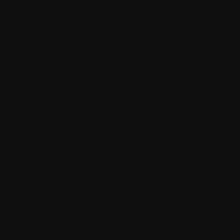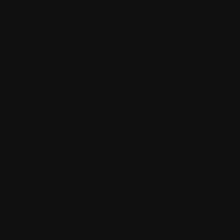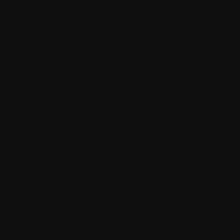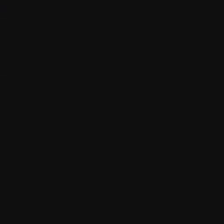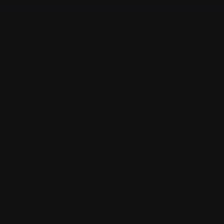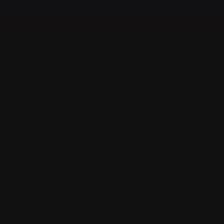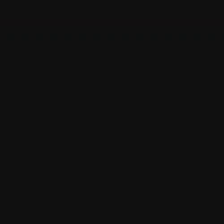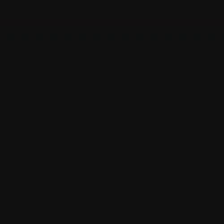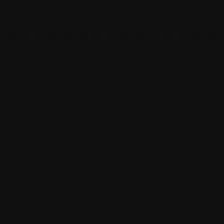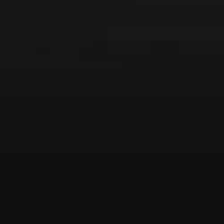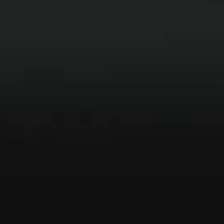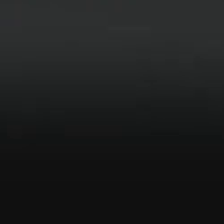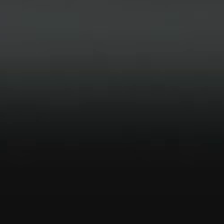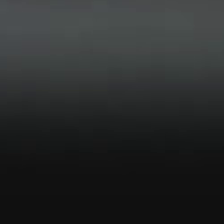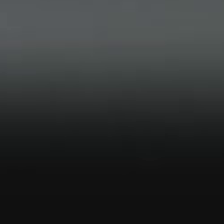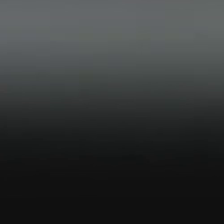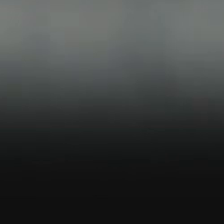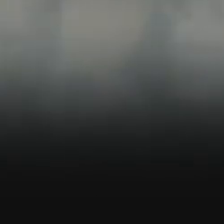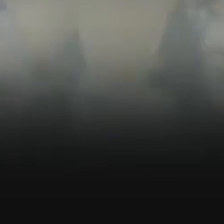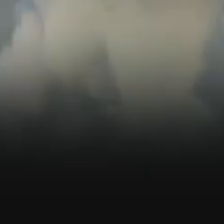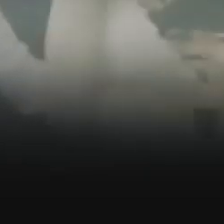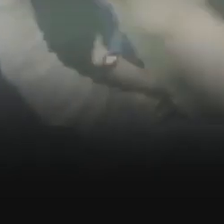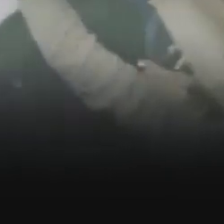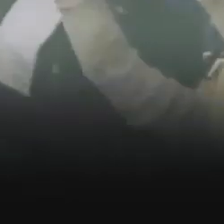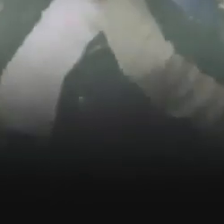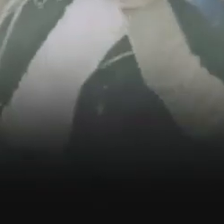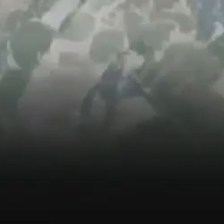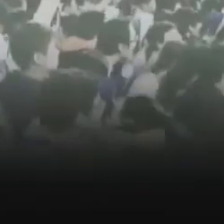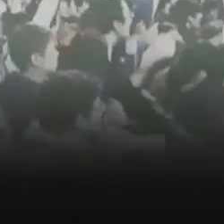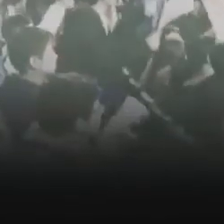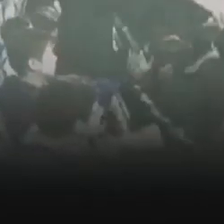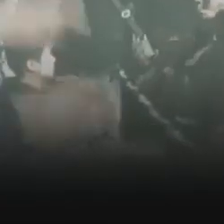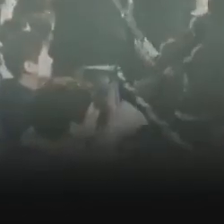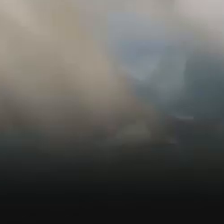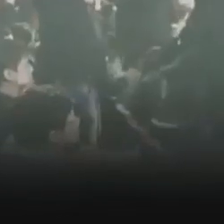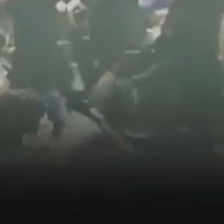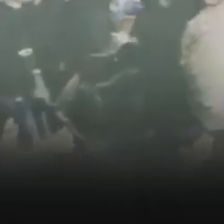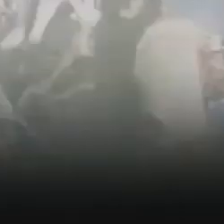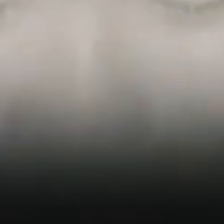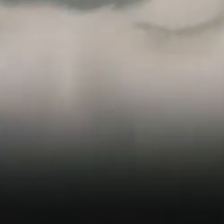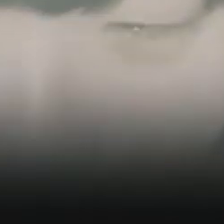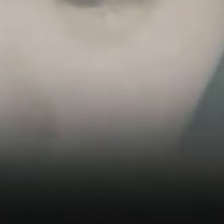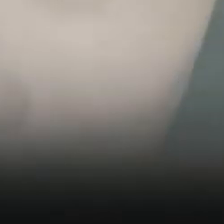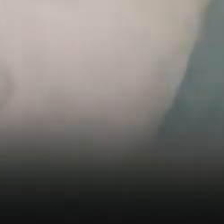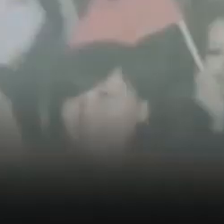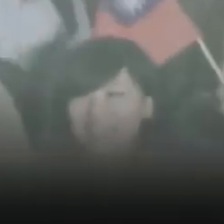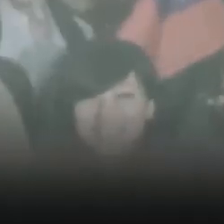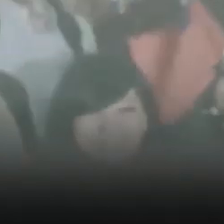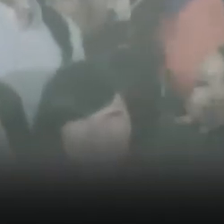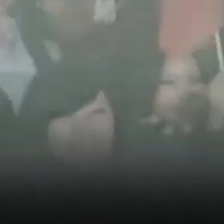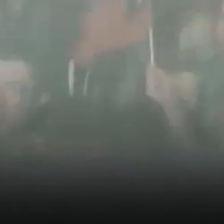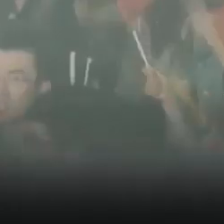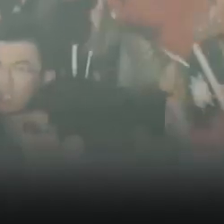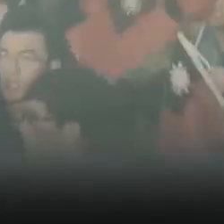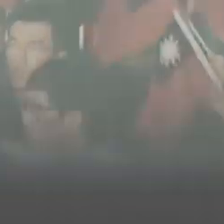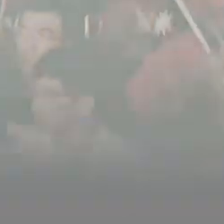这一球又要打出去了，耶！中国队赢了！ 真心感动，真爱台